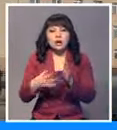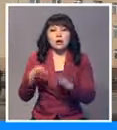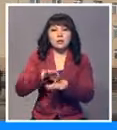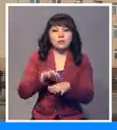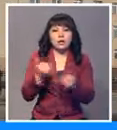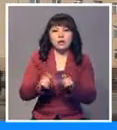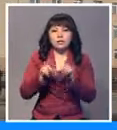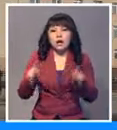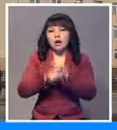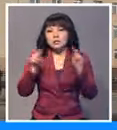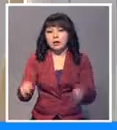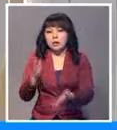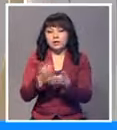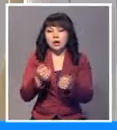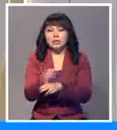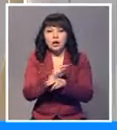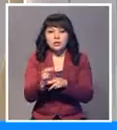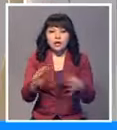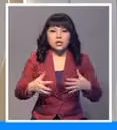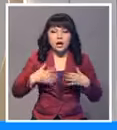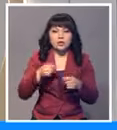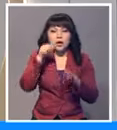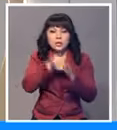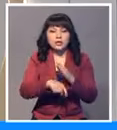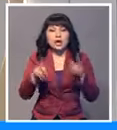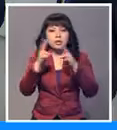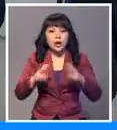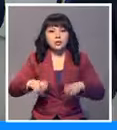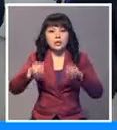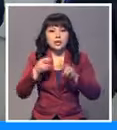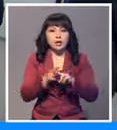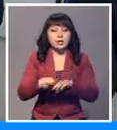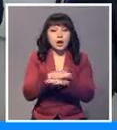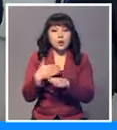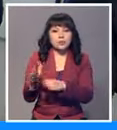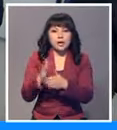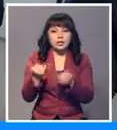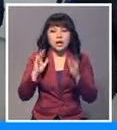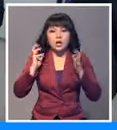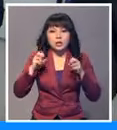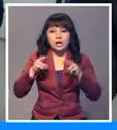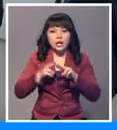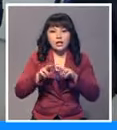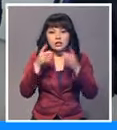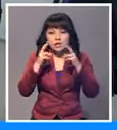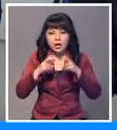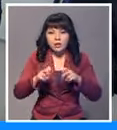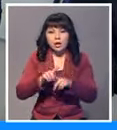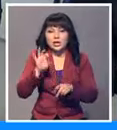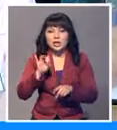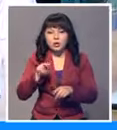жанының бүгін ашылып отыр. Мұнда терапия мен радиоизотопты диагностика бөлімшесі, сондай-ақ радио-йод терапия бөлімшесі де